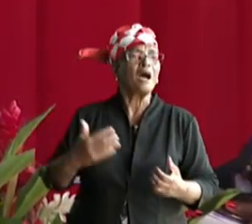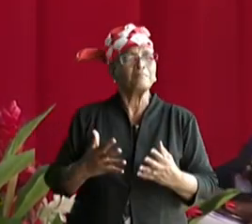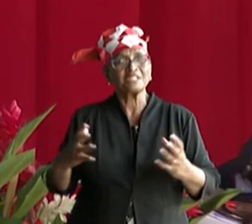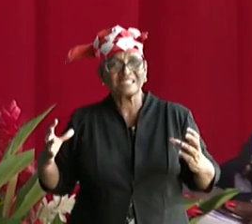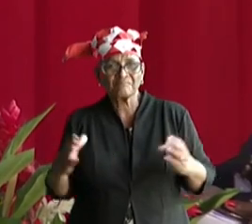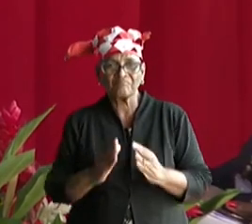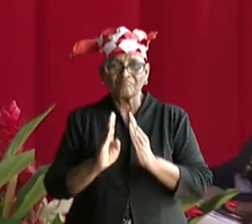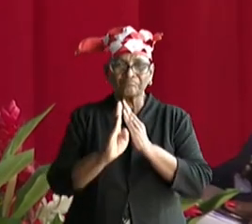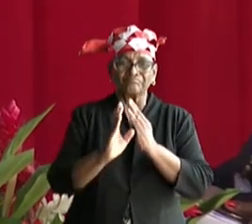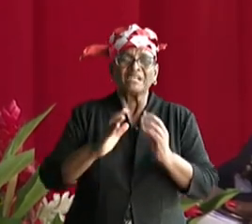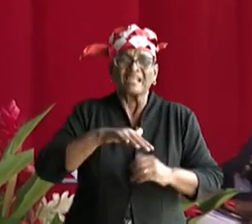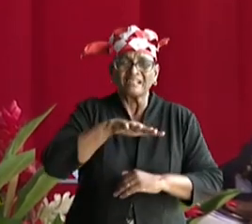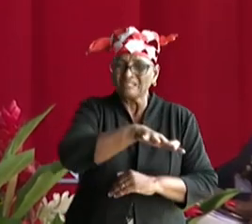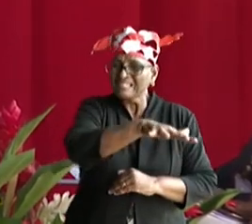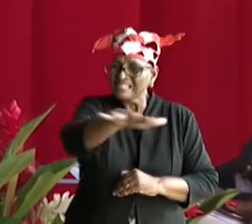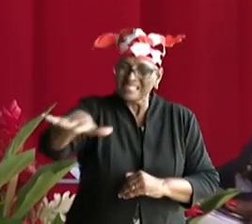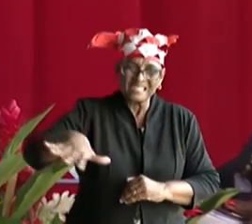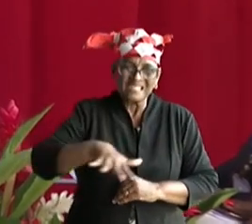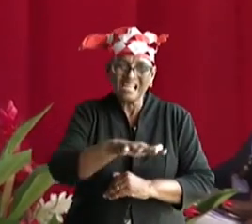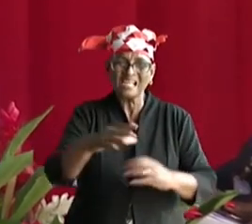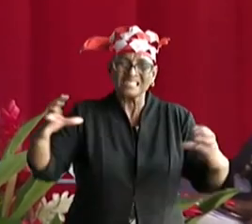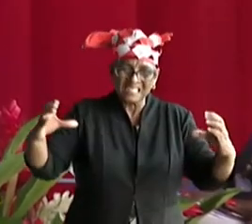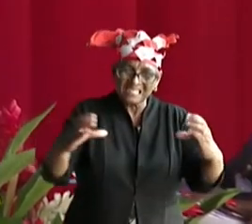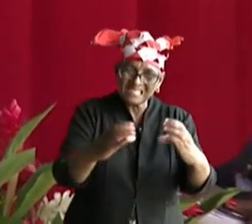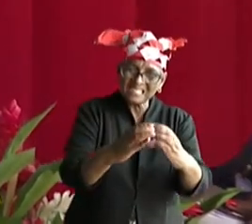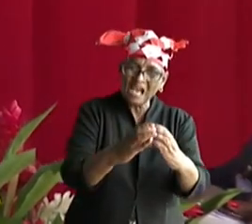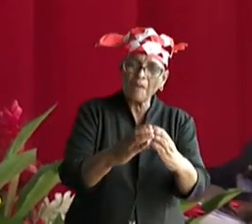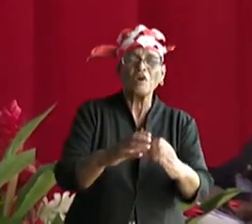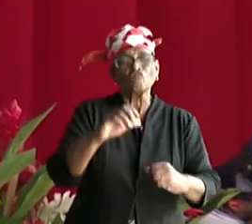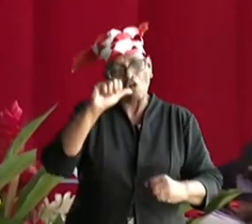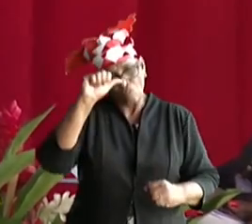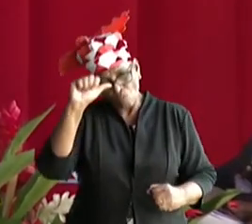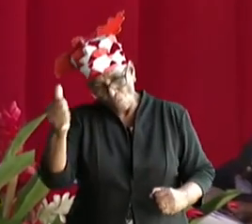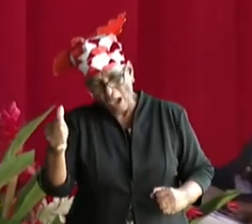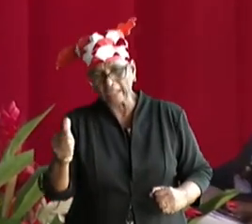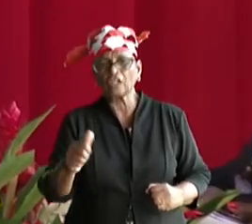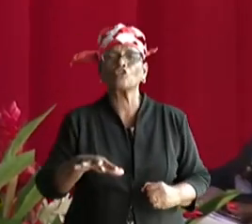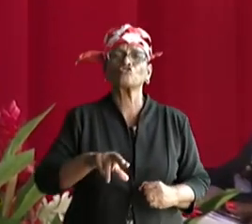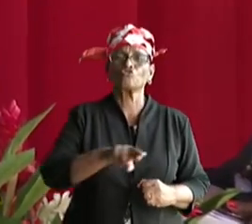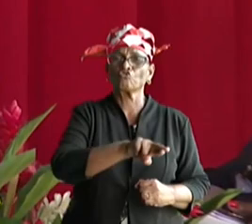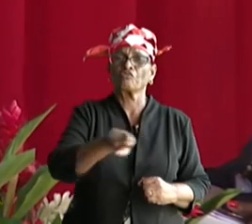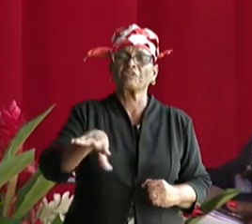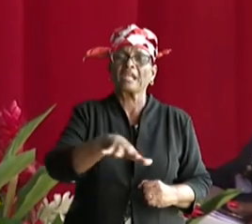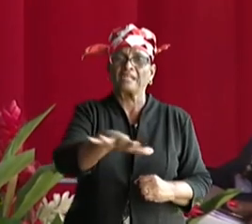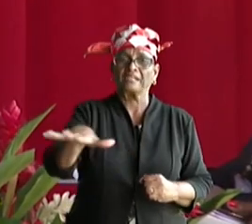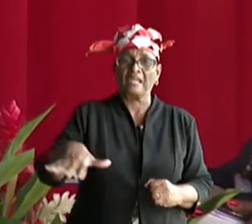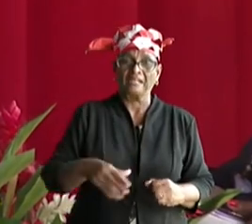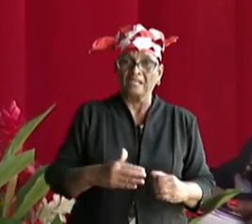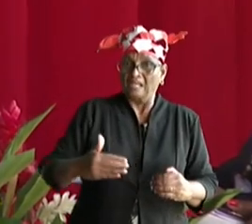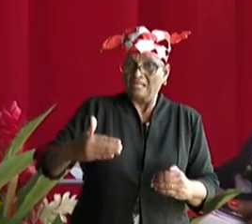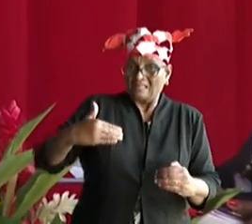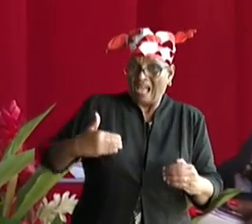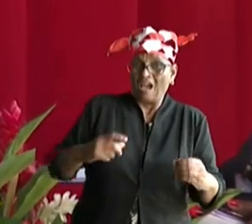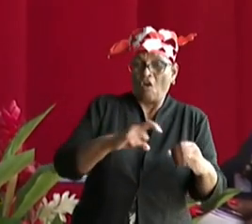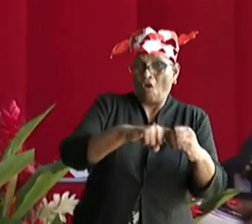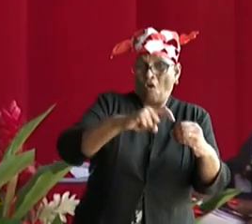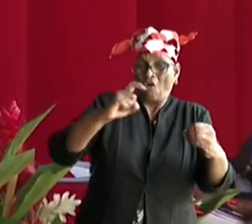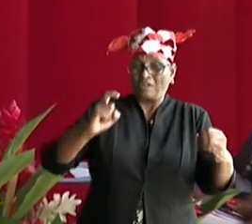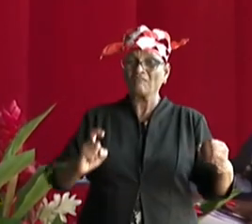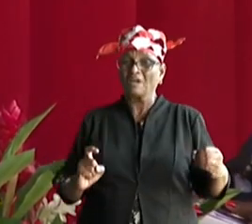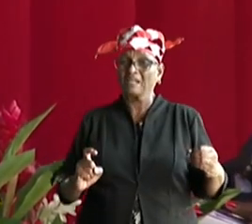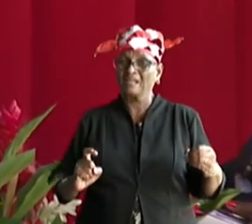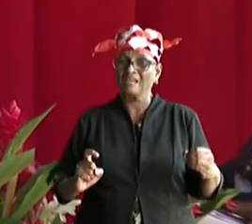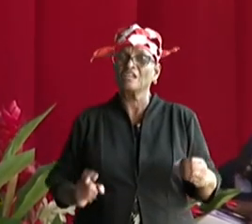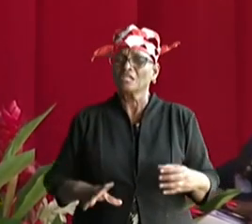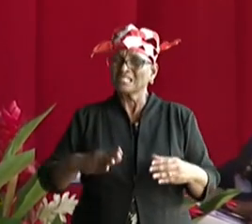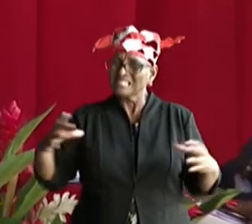de rijen van naties die volwaardige soevereiniteit verwierven. Na de onafhankelijkheid toe werden de